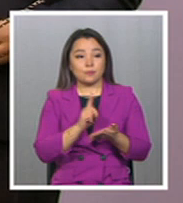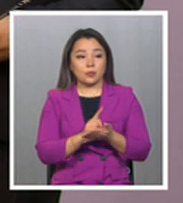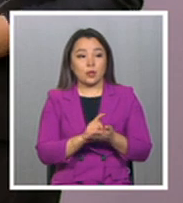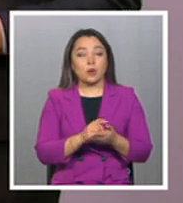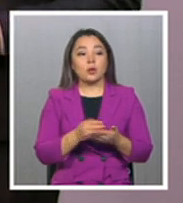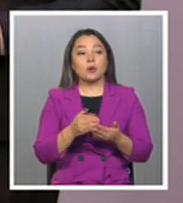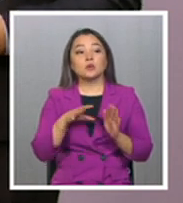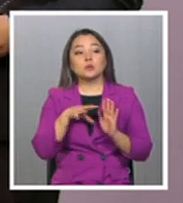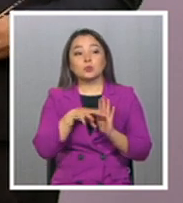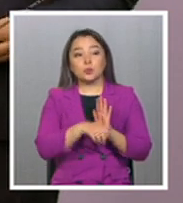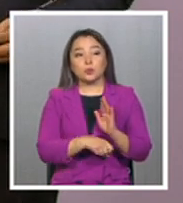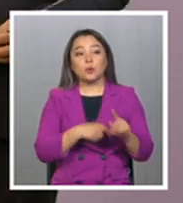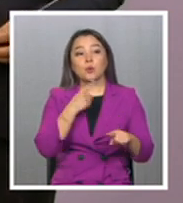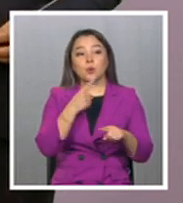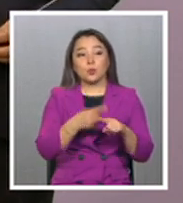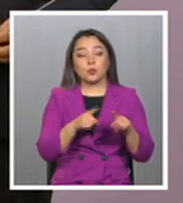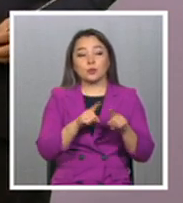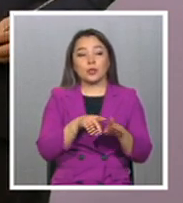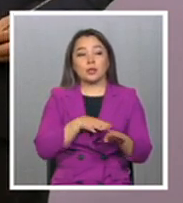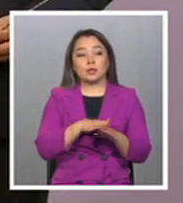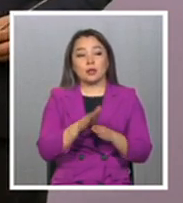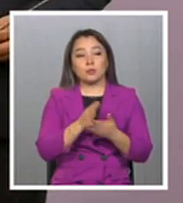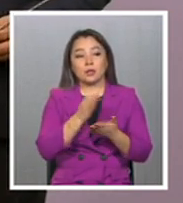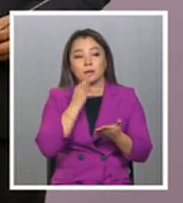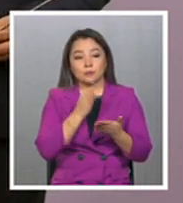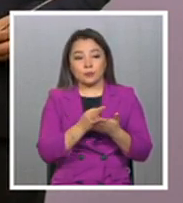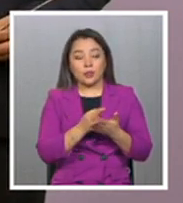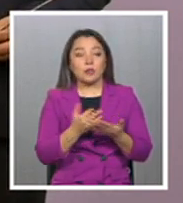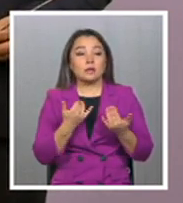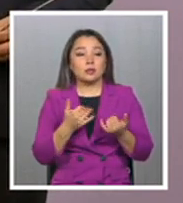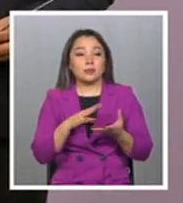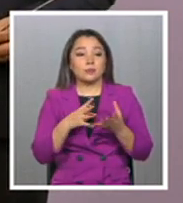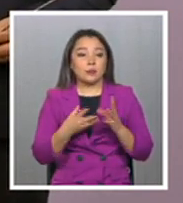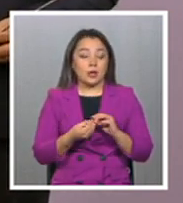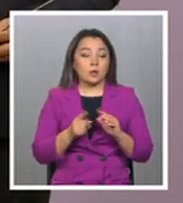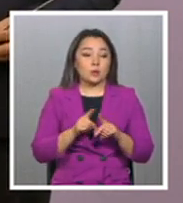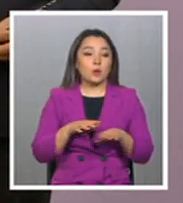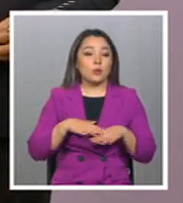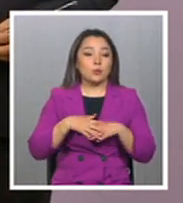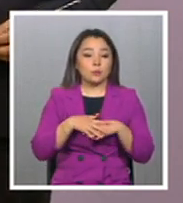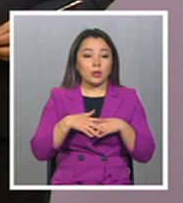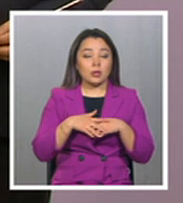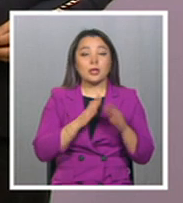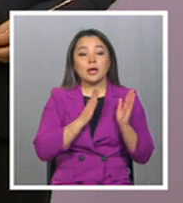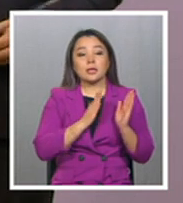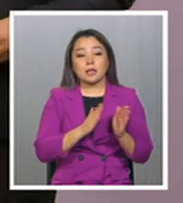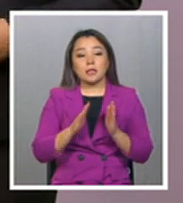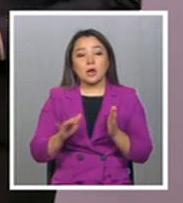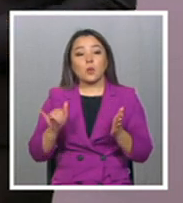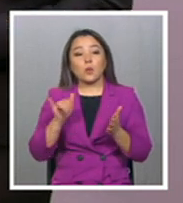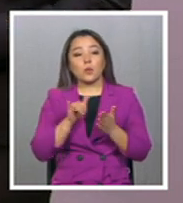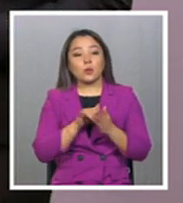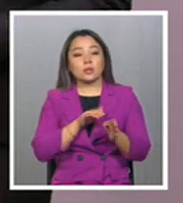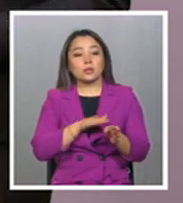Соңында қосу амалы орындалады. Енді осы амалдарды ретімен орындайық.